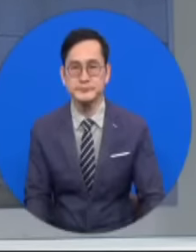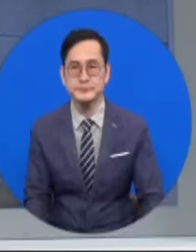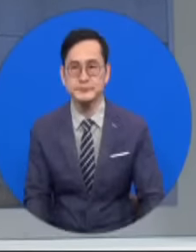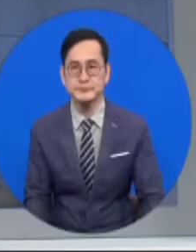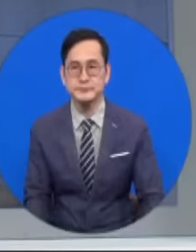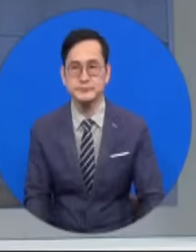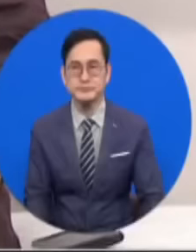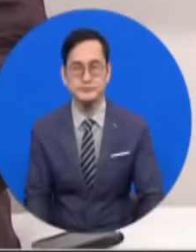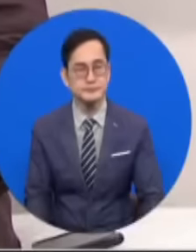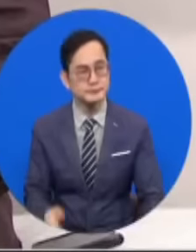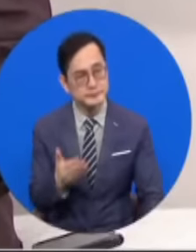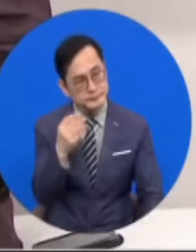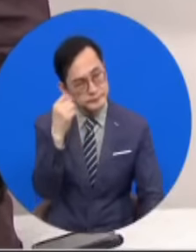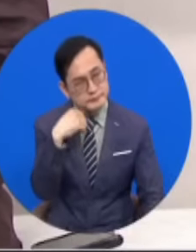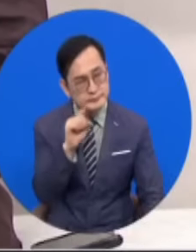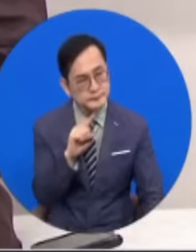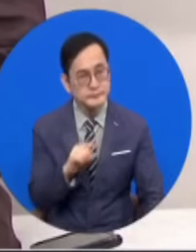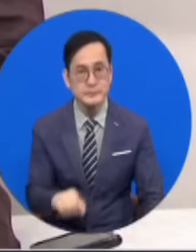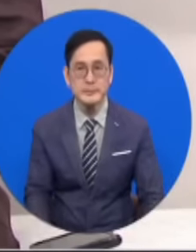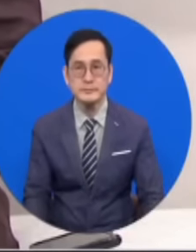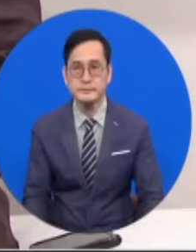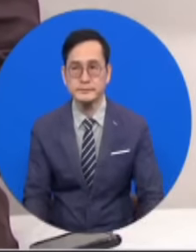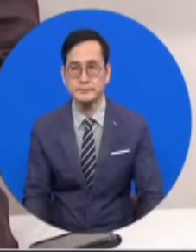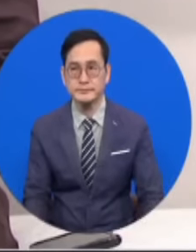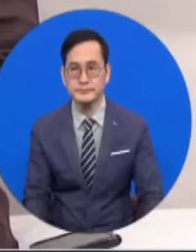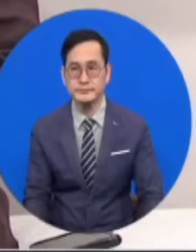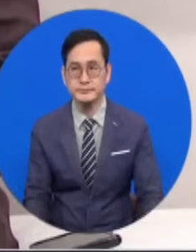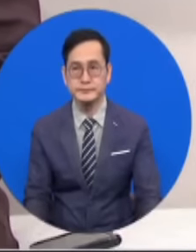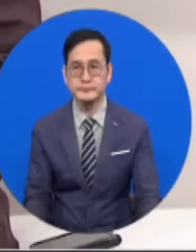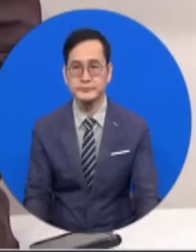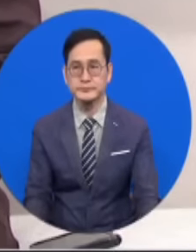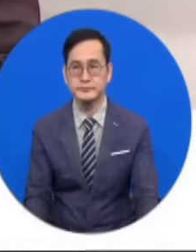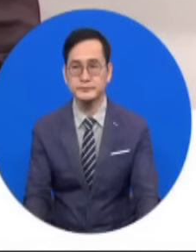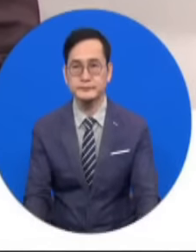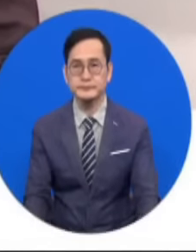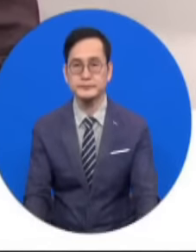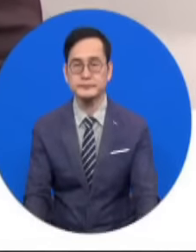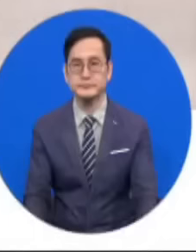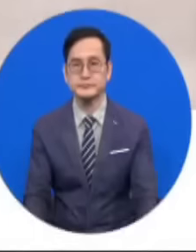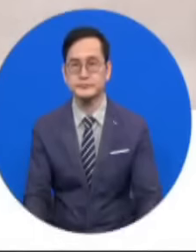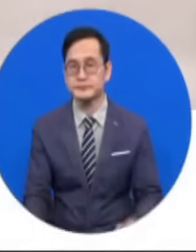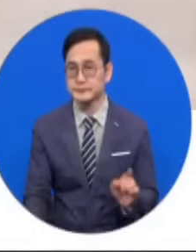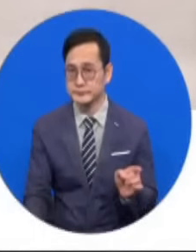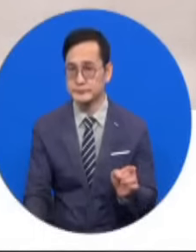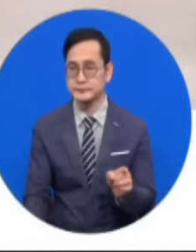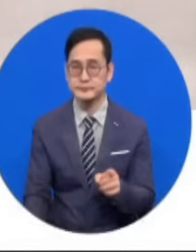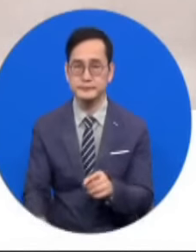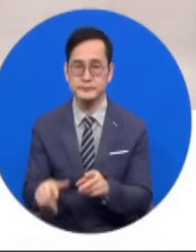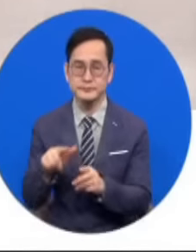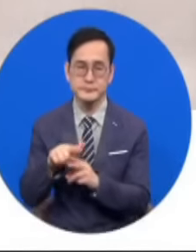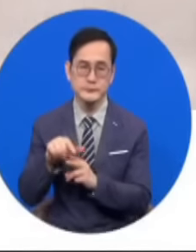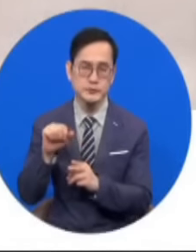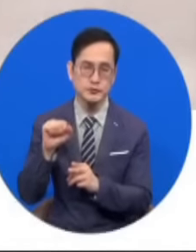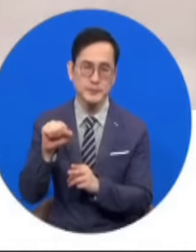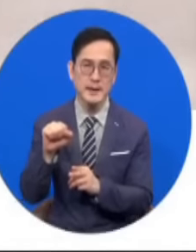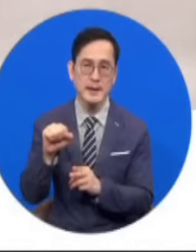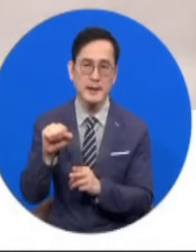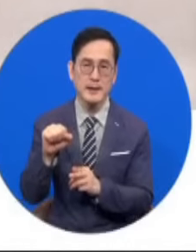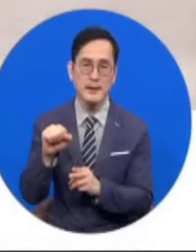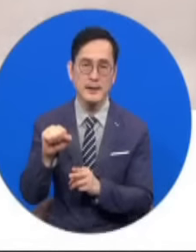수 있겠습니다 어떻게 보십니까 지금 등판서이 나오고 또 출마가 확실시 될 때부터 나왔던 여론